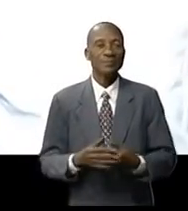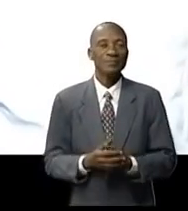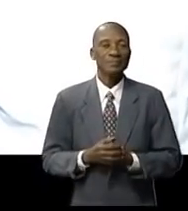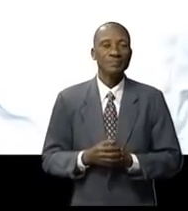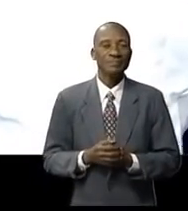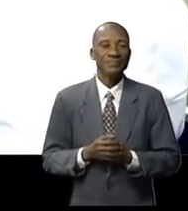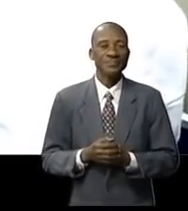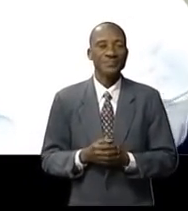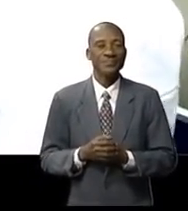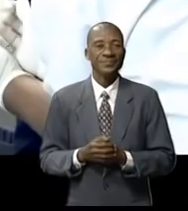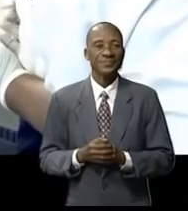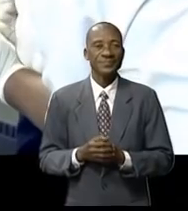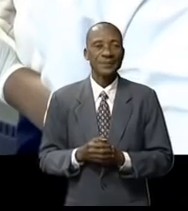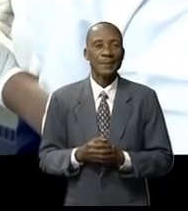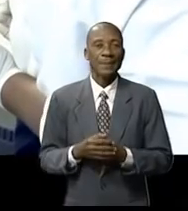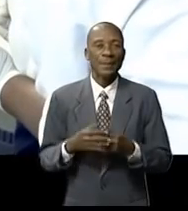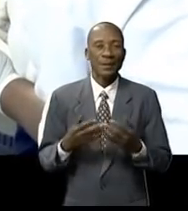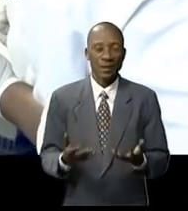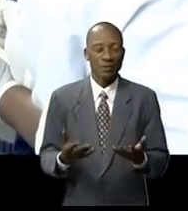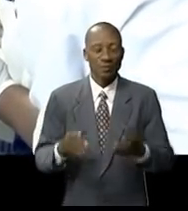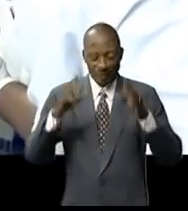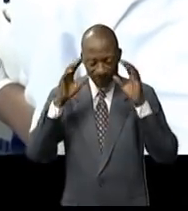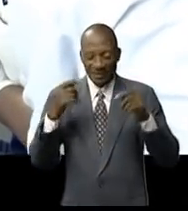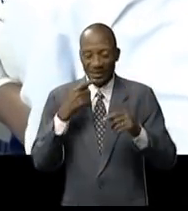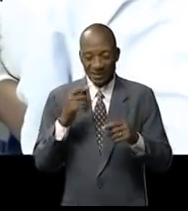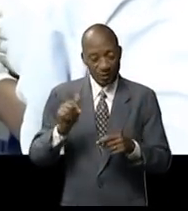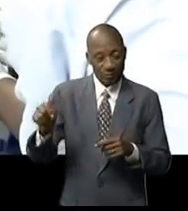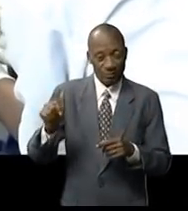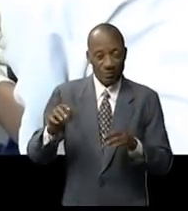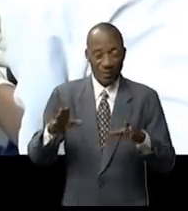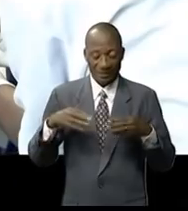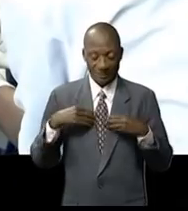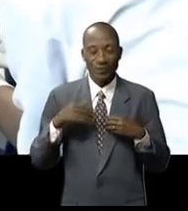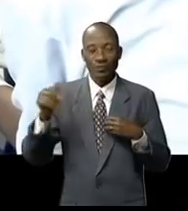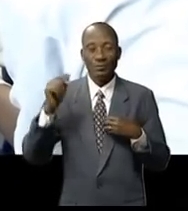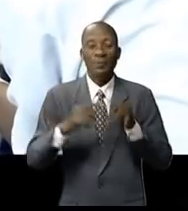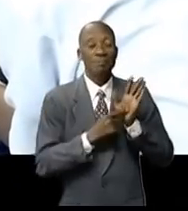par cet acte, vraiment, je veux montrer à mes compatriotes